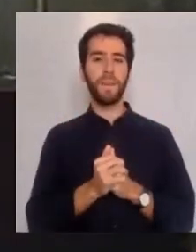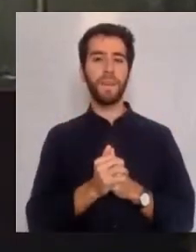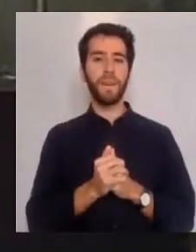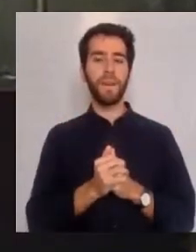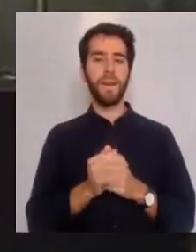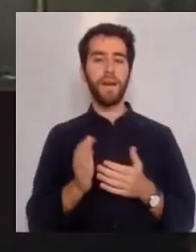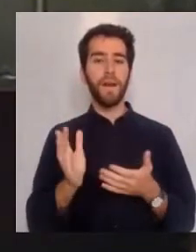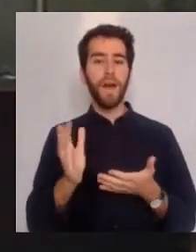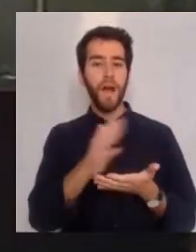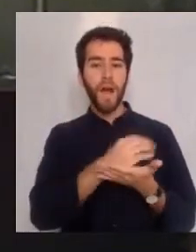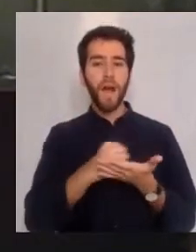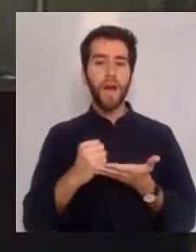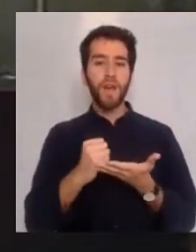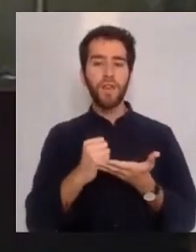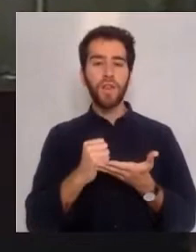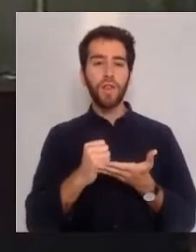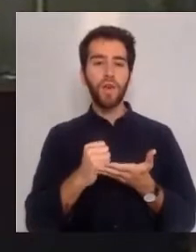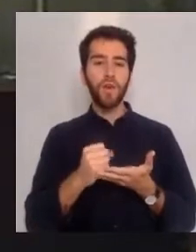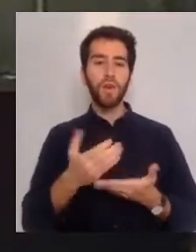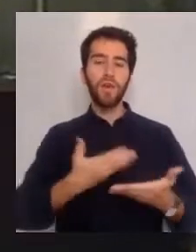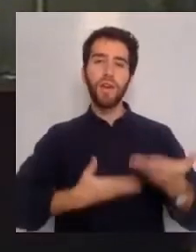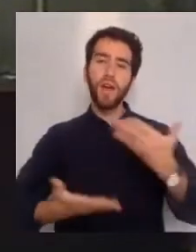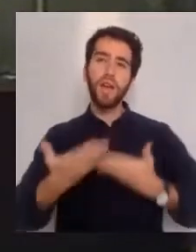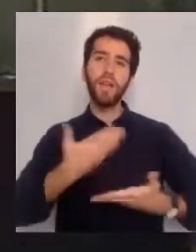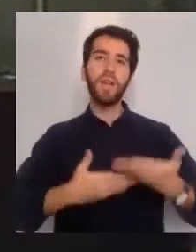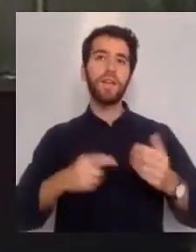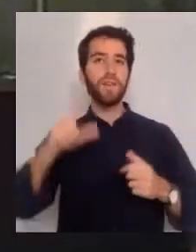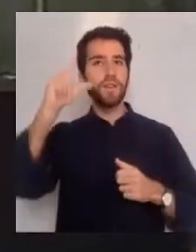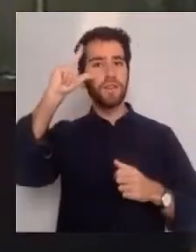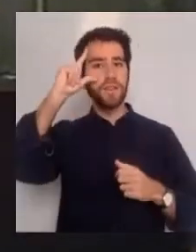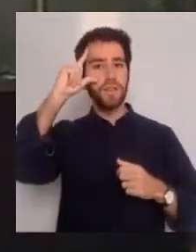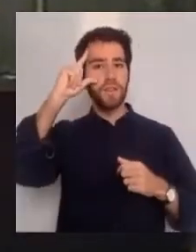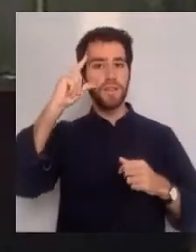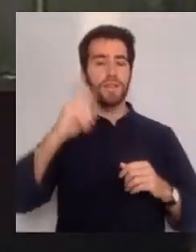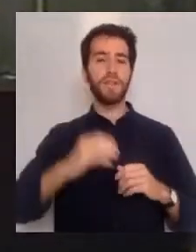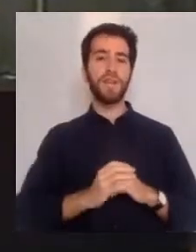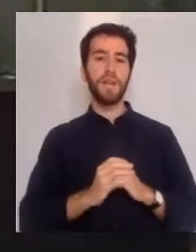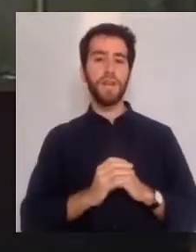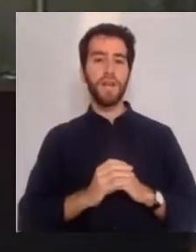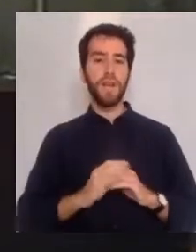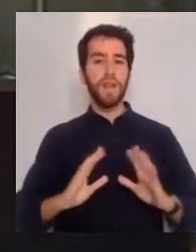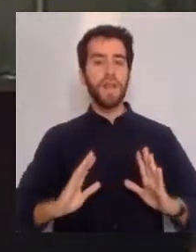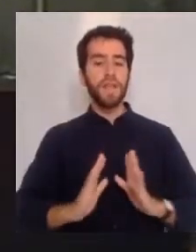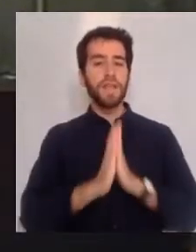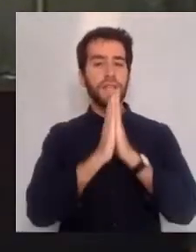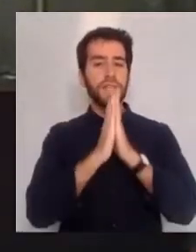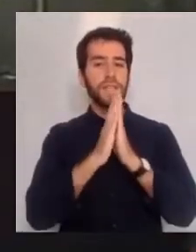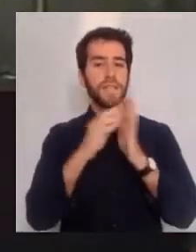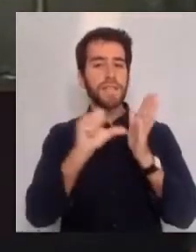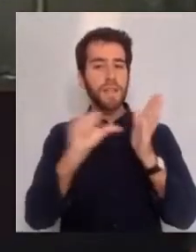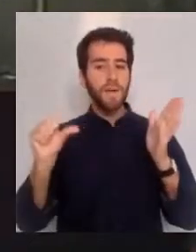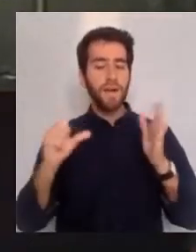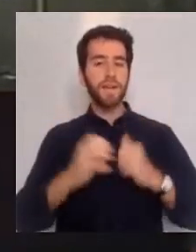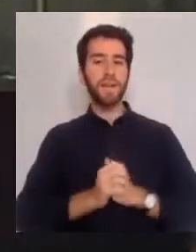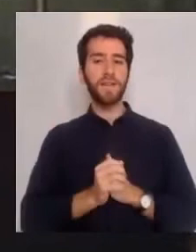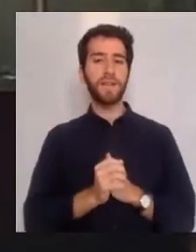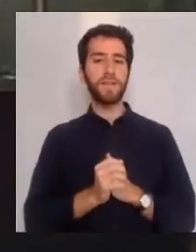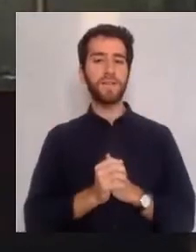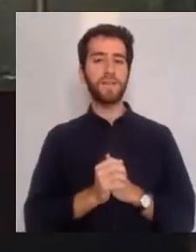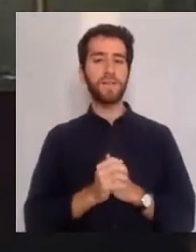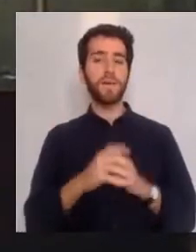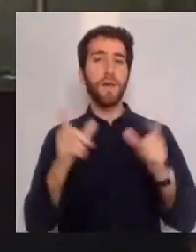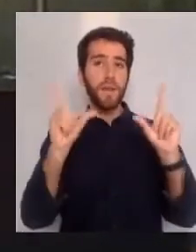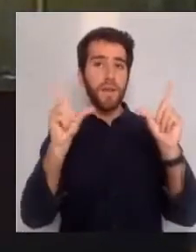aquests dies de la Setmana Santa el canal 8 Televisió, per arribar a més